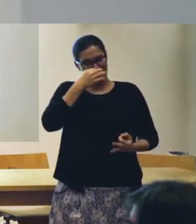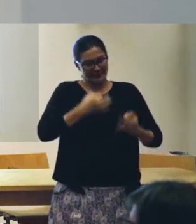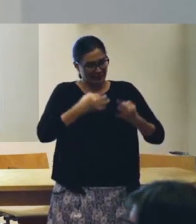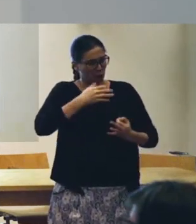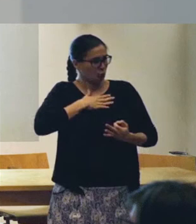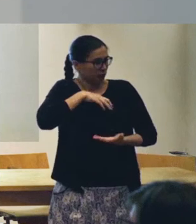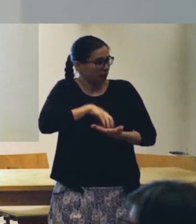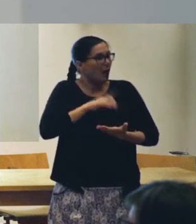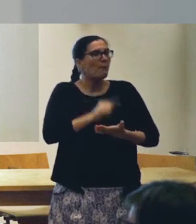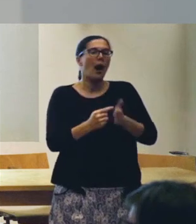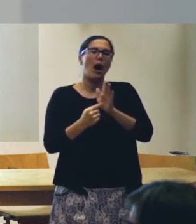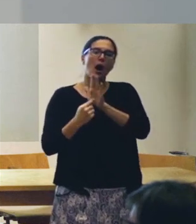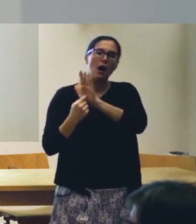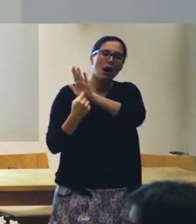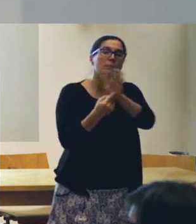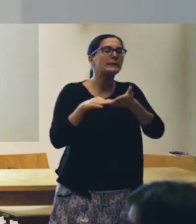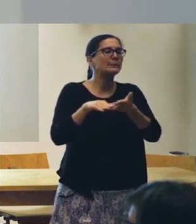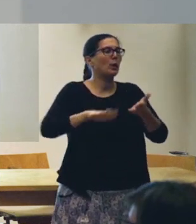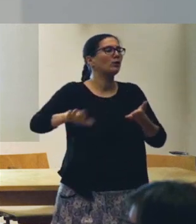Já věřím, že instituce